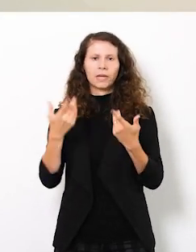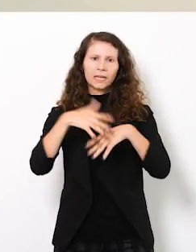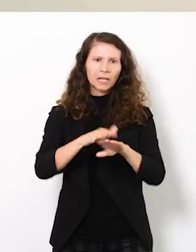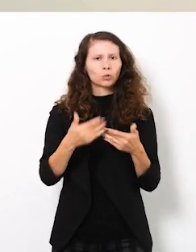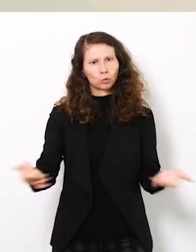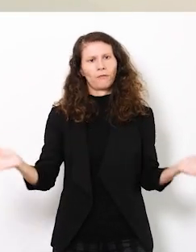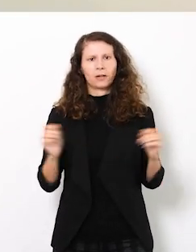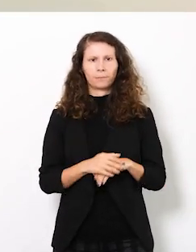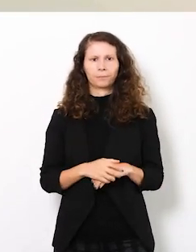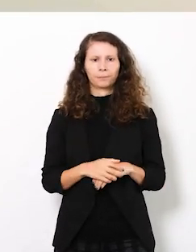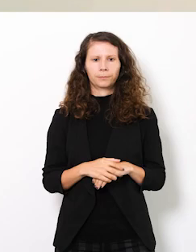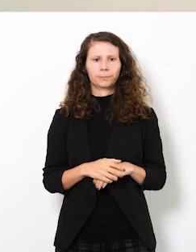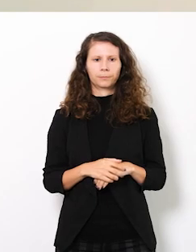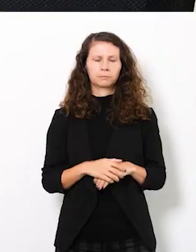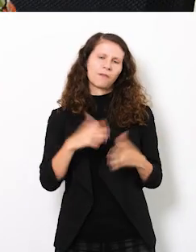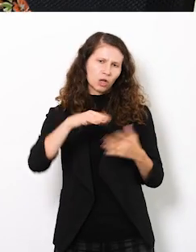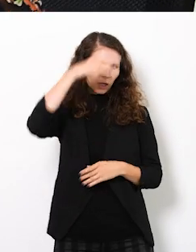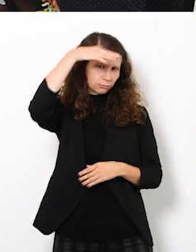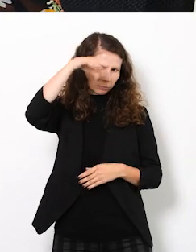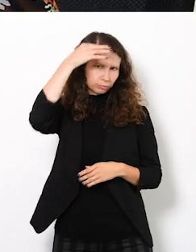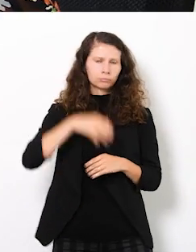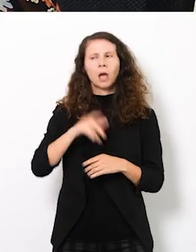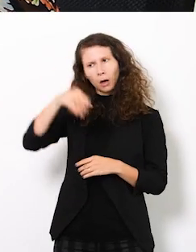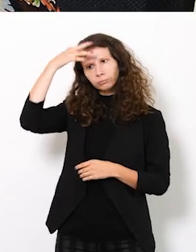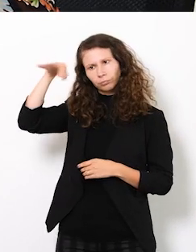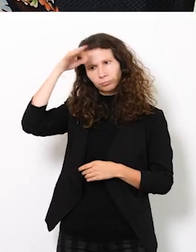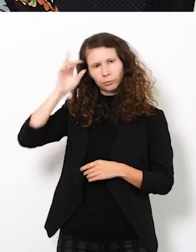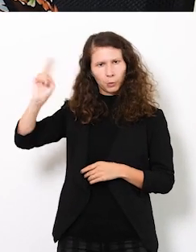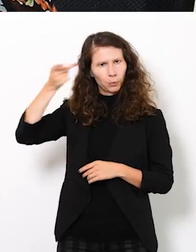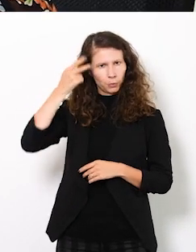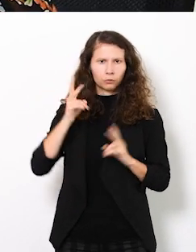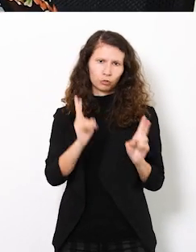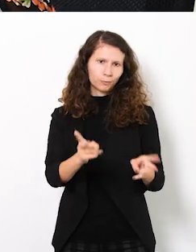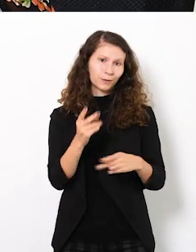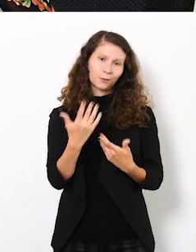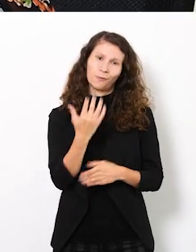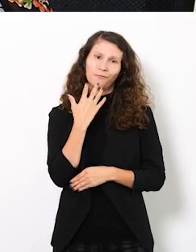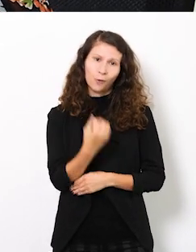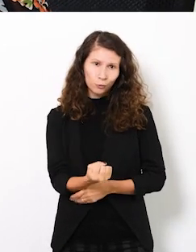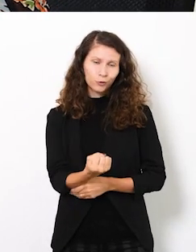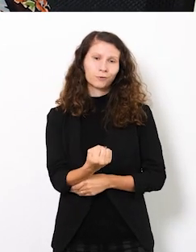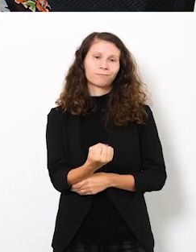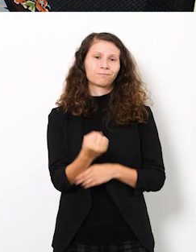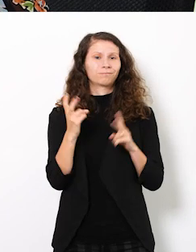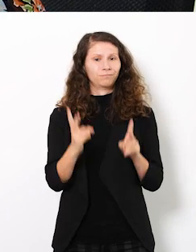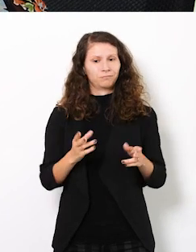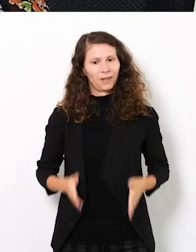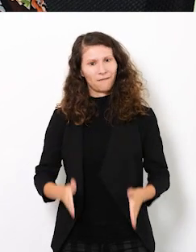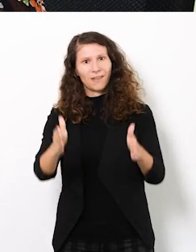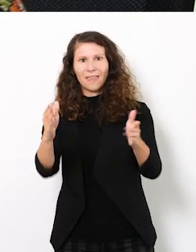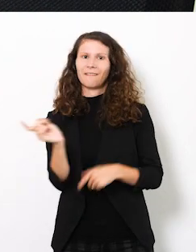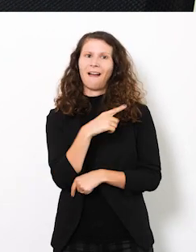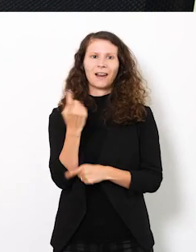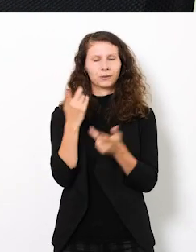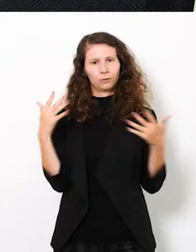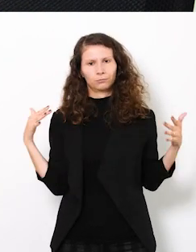so weiter. Mhm. Aber da sind wir vermutlich einer Meinung. Da sind wir auf jeden Fall einer Meinung, dass das natürlich der Wunsch und der Weg ist, wo wir alle hin